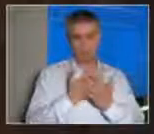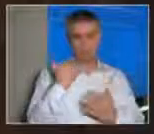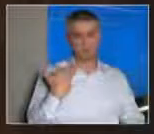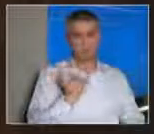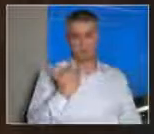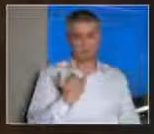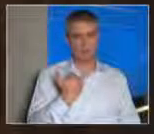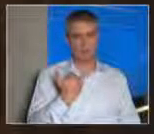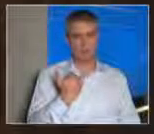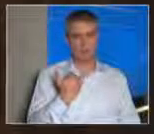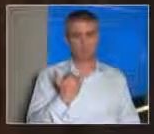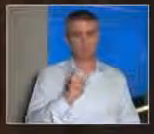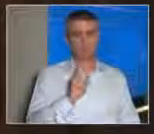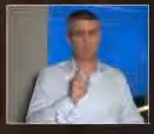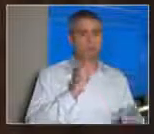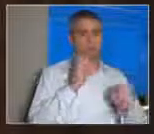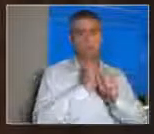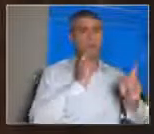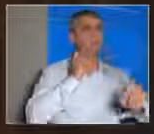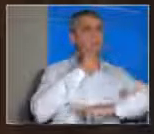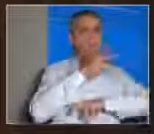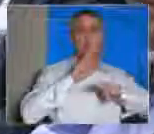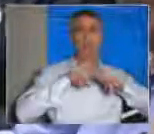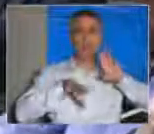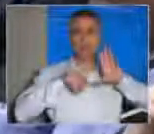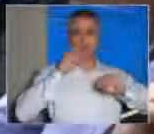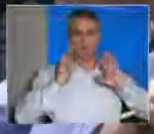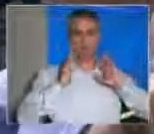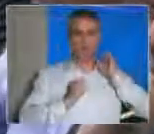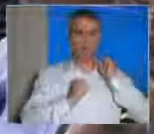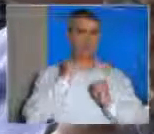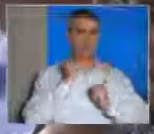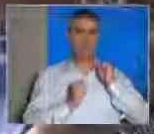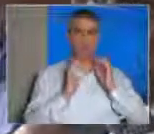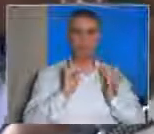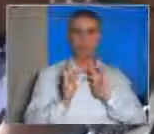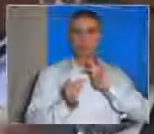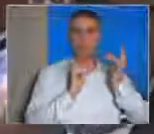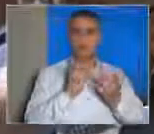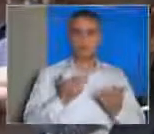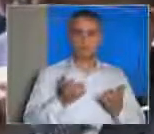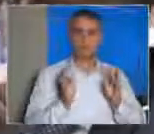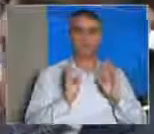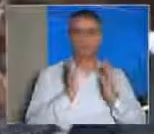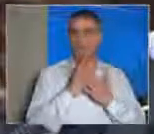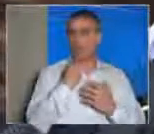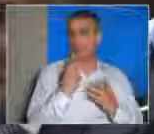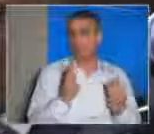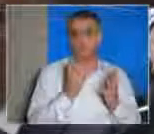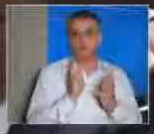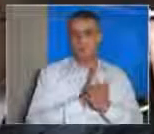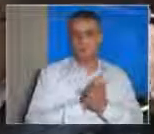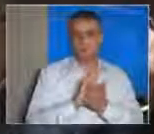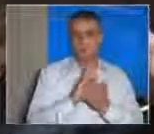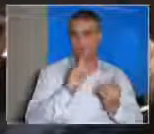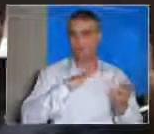בדרך כלל לא מגיע רחוק, במיוחד אחרי מערכת בחירות כזאת מאוד מקוטבת, שנאמרו דברים מאוד לא